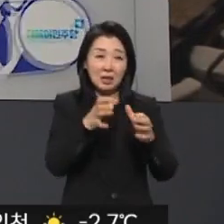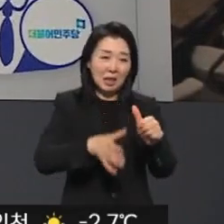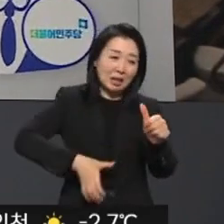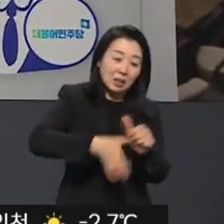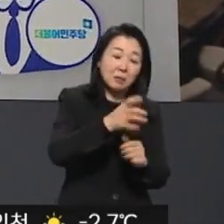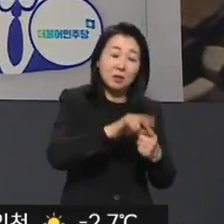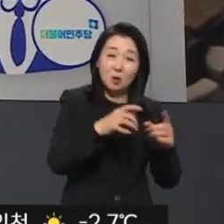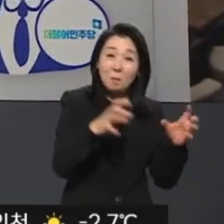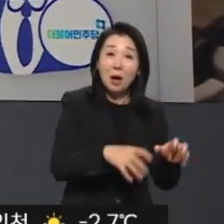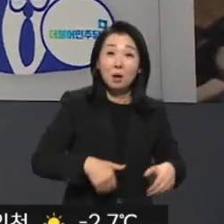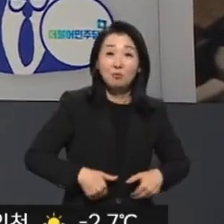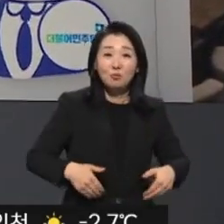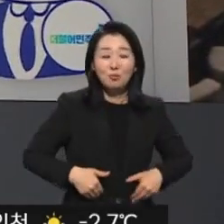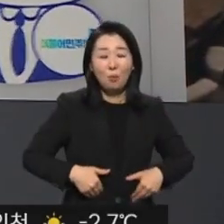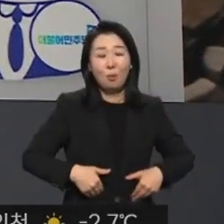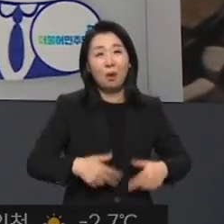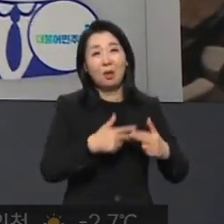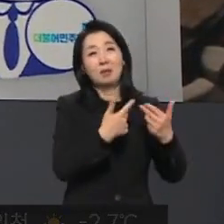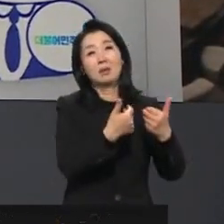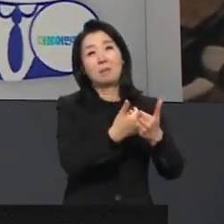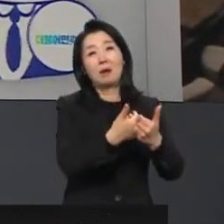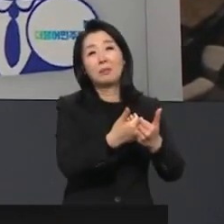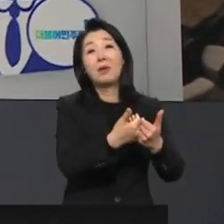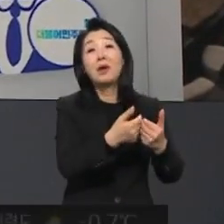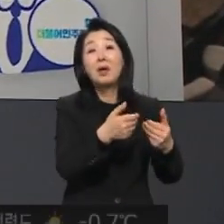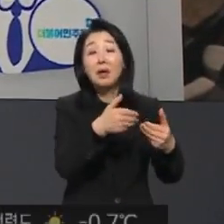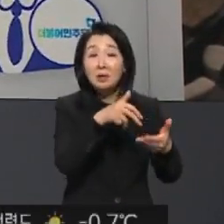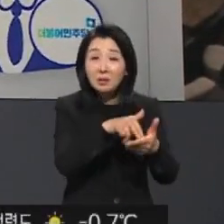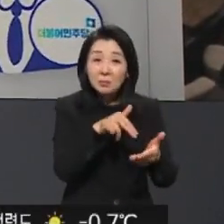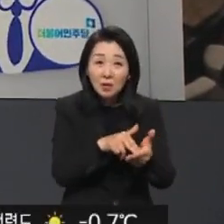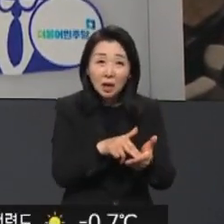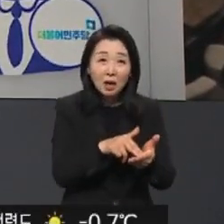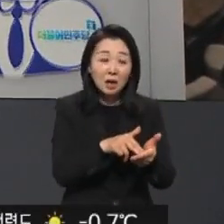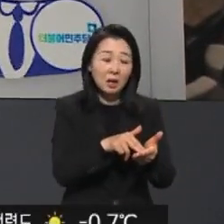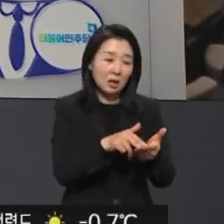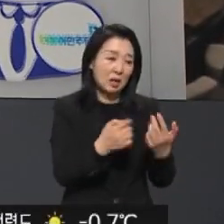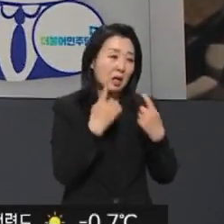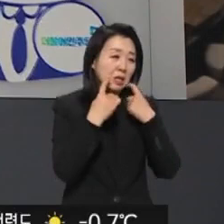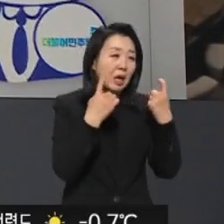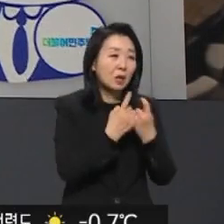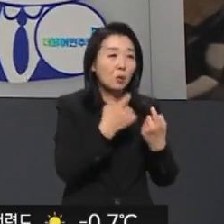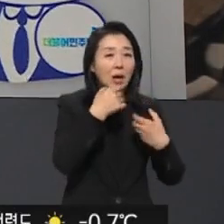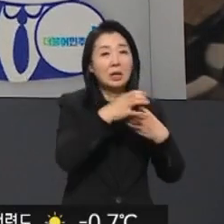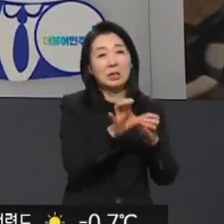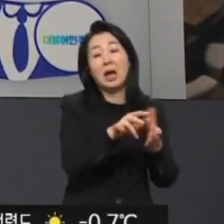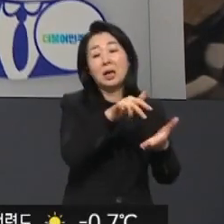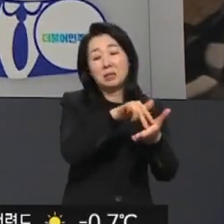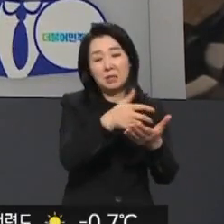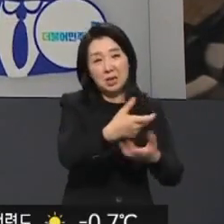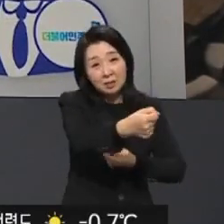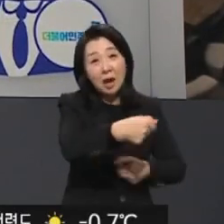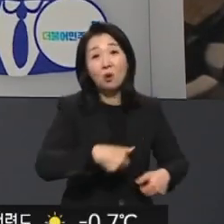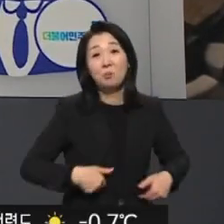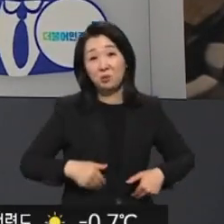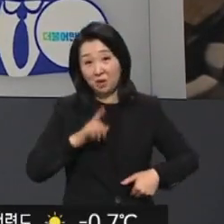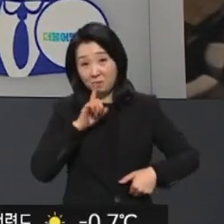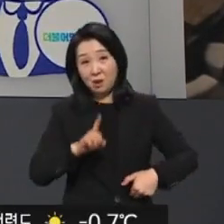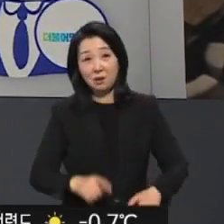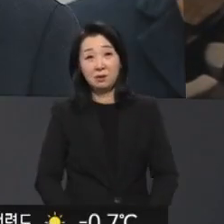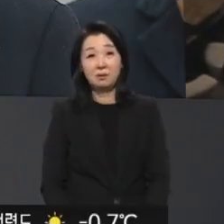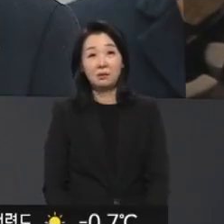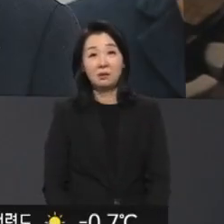입장이지만요. 비명계에서는 이 대표 개인과 민주당 차원의 대응 떼어서 생각해야 한다 목소리가 나오고 있는